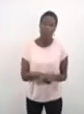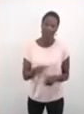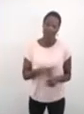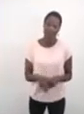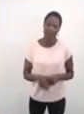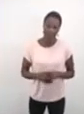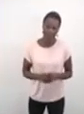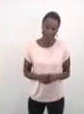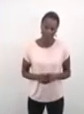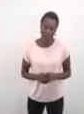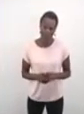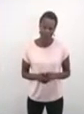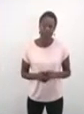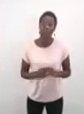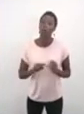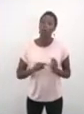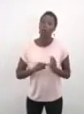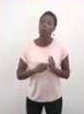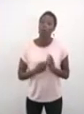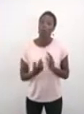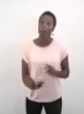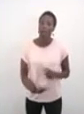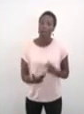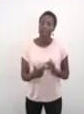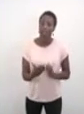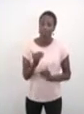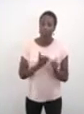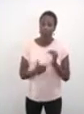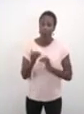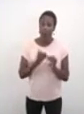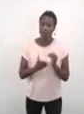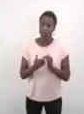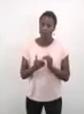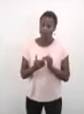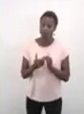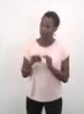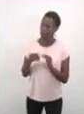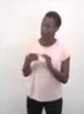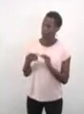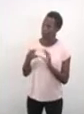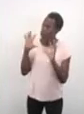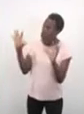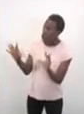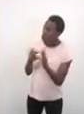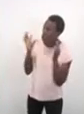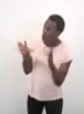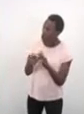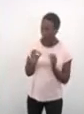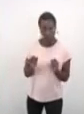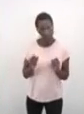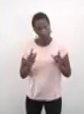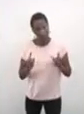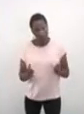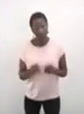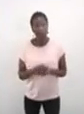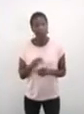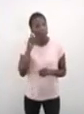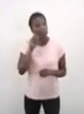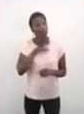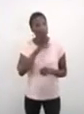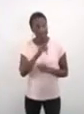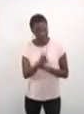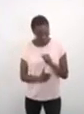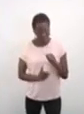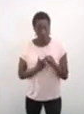l'essentiel le point d'étape de la feuille de route et nous avons estimé qu'il était normal de la faire parce que nous sommes à l'orée des 2 ans et donc il était